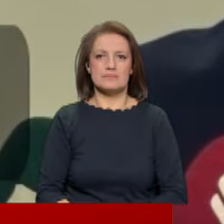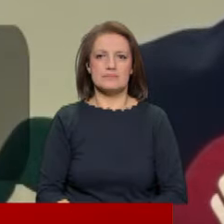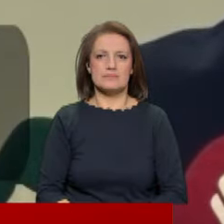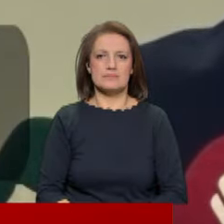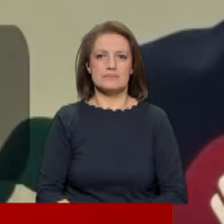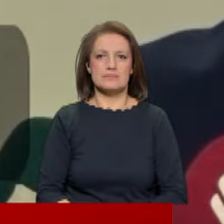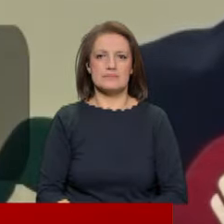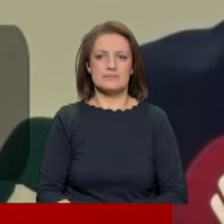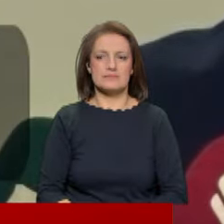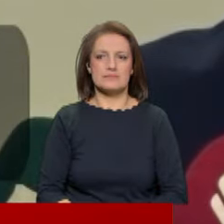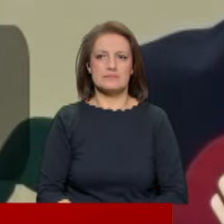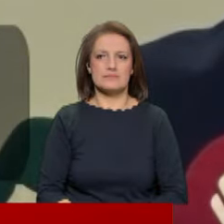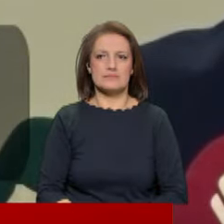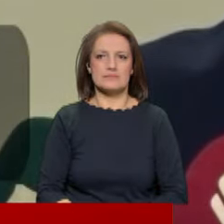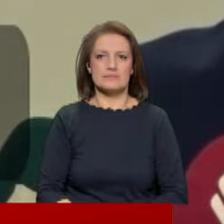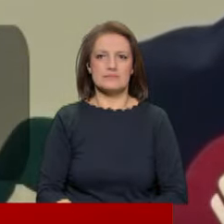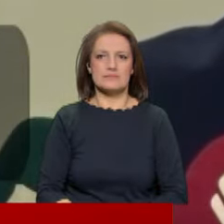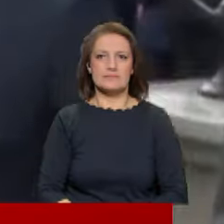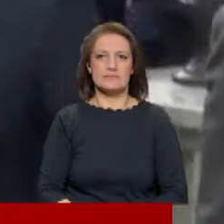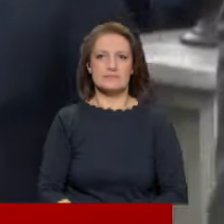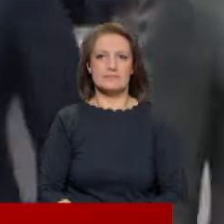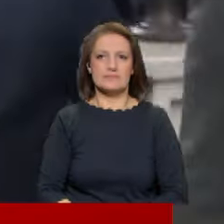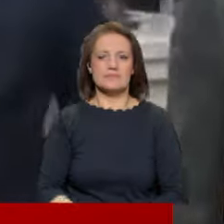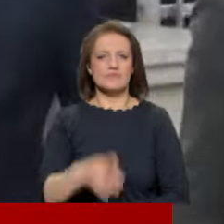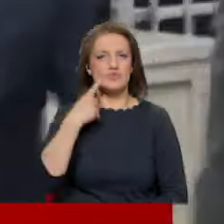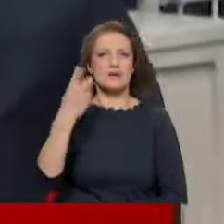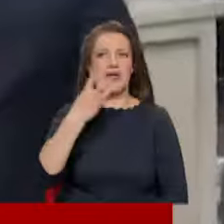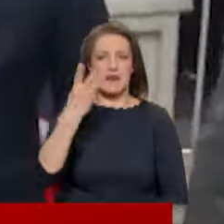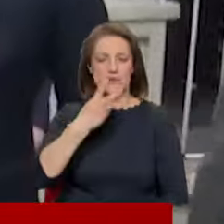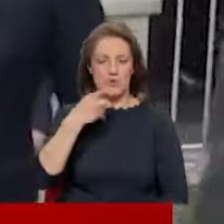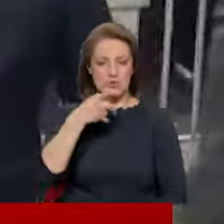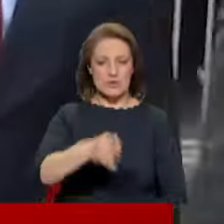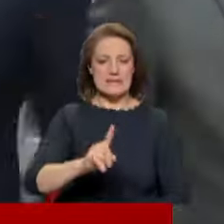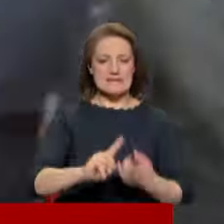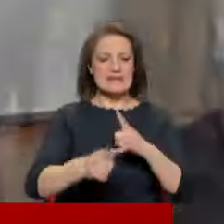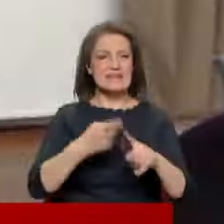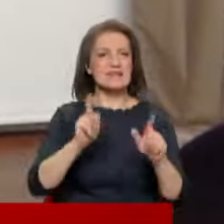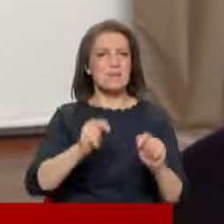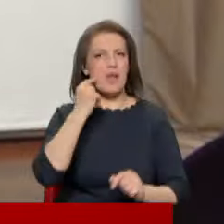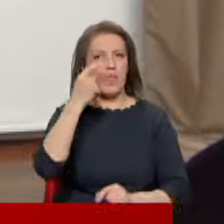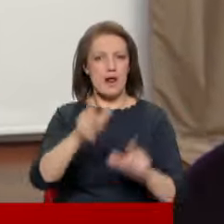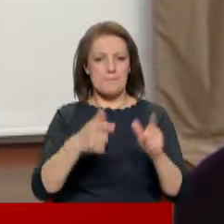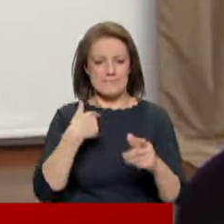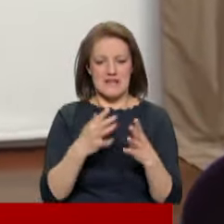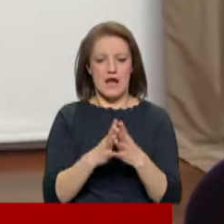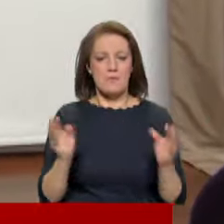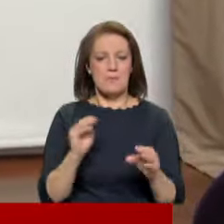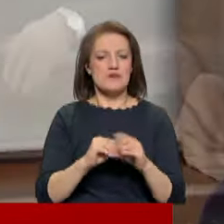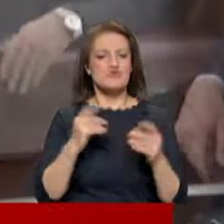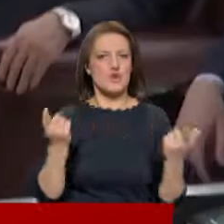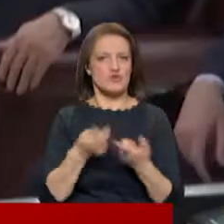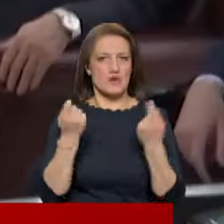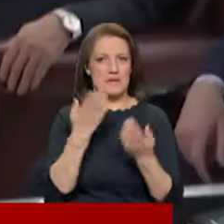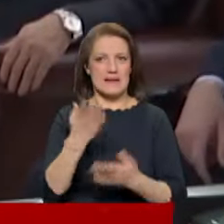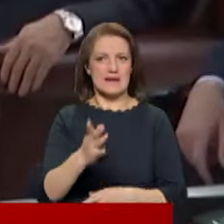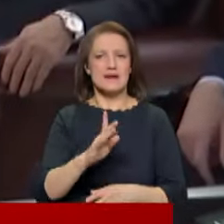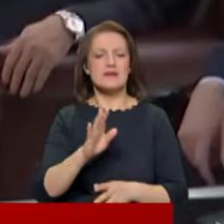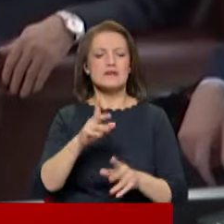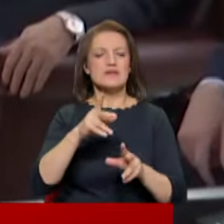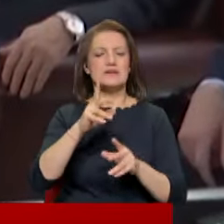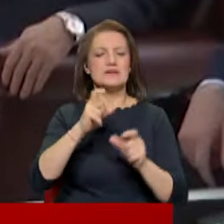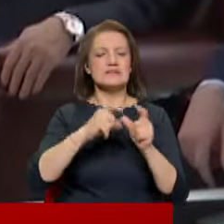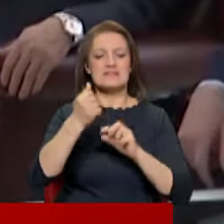işe yaramıyor. Sizi seçime sokmuyoruz mu diyeceğiz. Erdoğan, gölgemizde siyaset yapanlar, bize kaybettirmeye çalışanlar, sirk